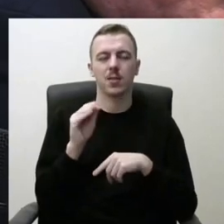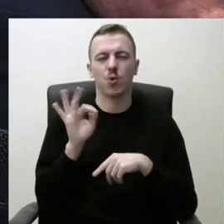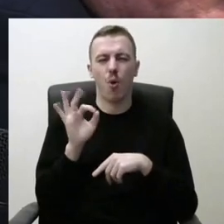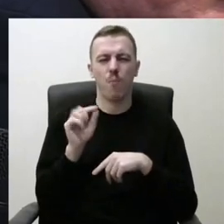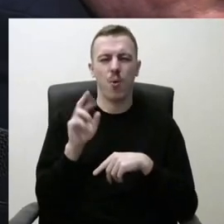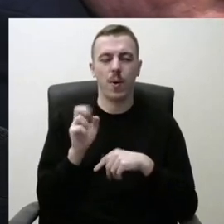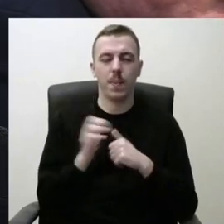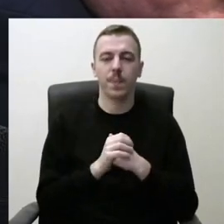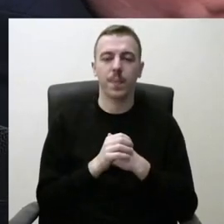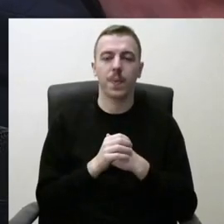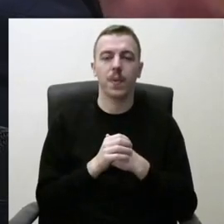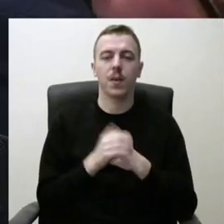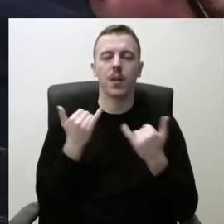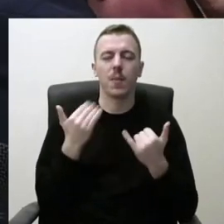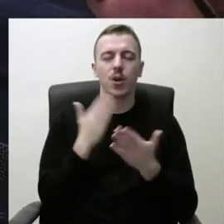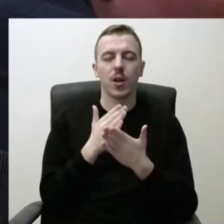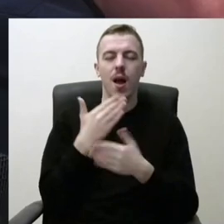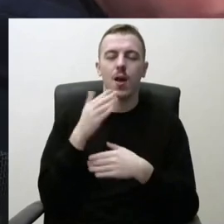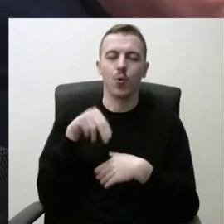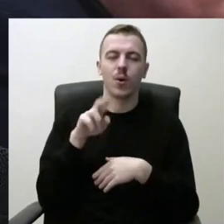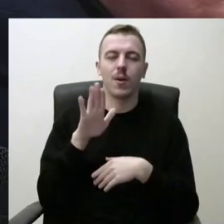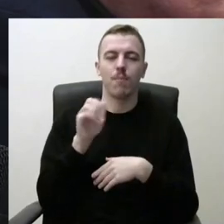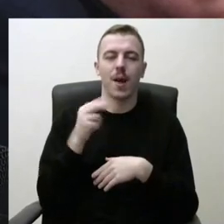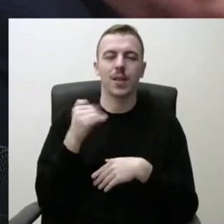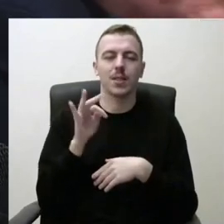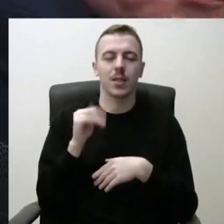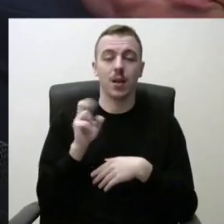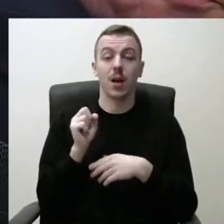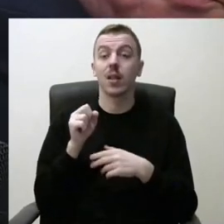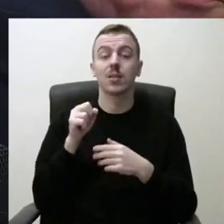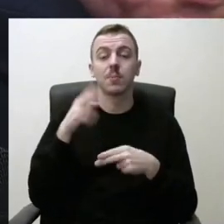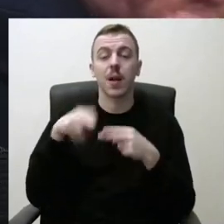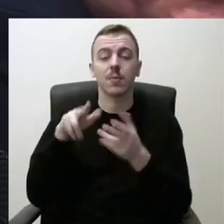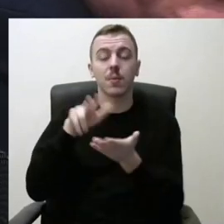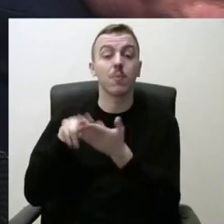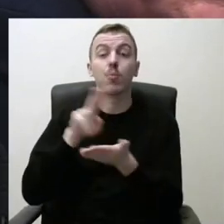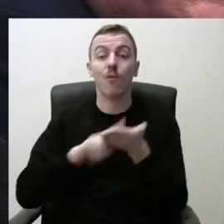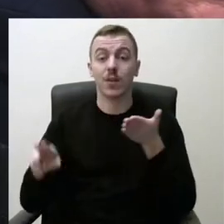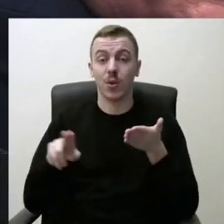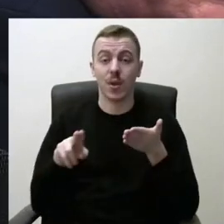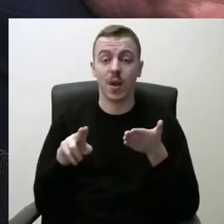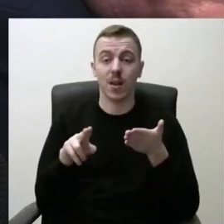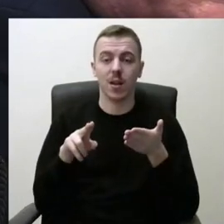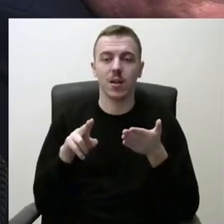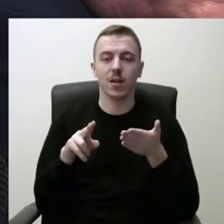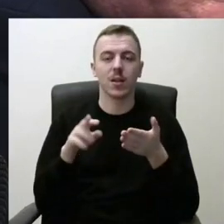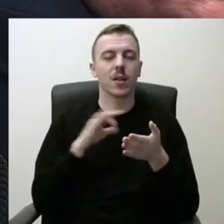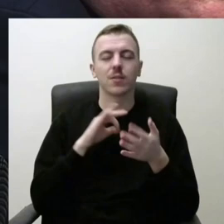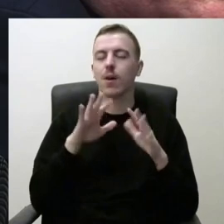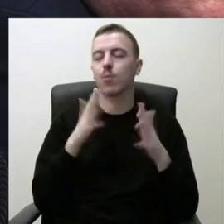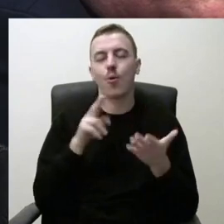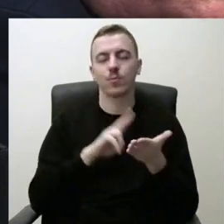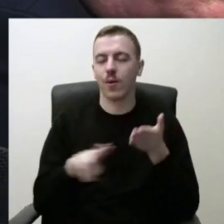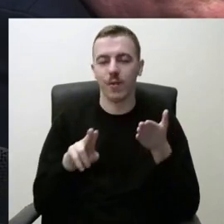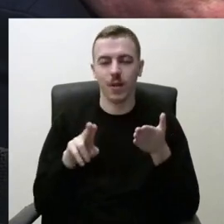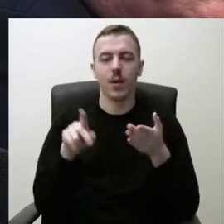yra grina urbanistika šiuo atveju, nes sprendimus priiminėja profesionalai, kokie jie bebūtų,